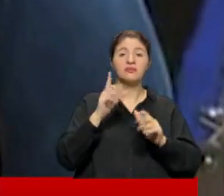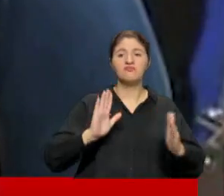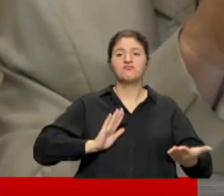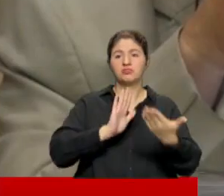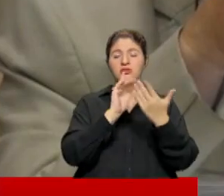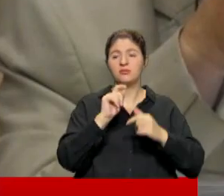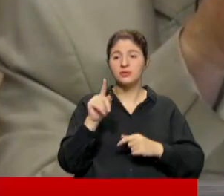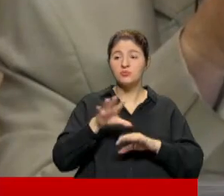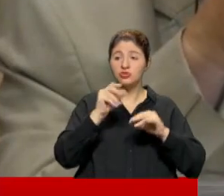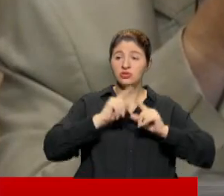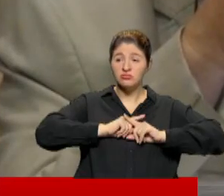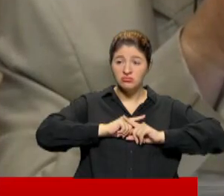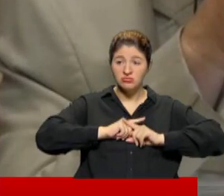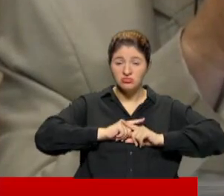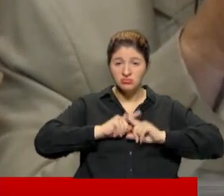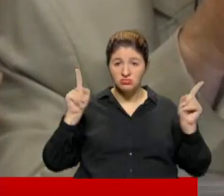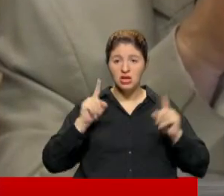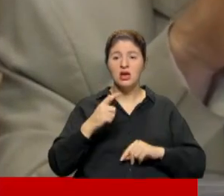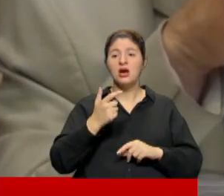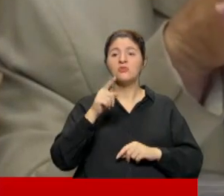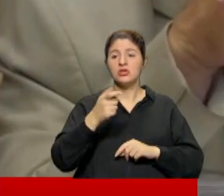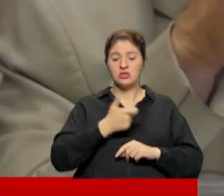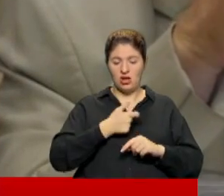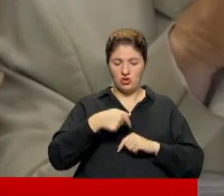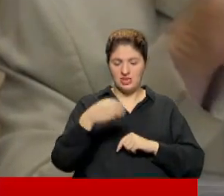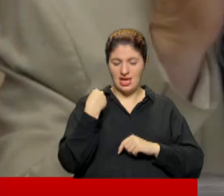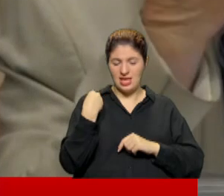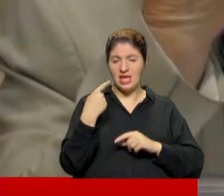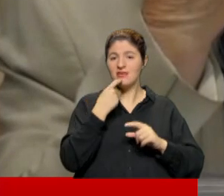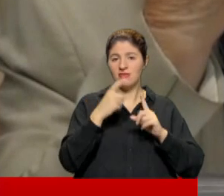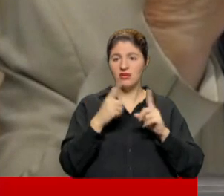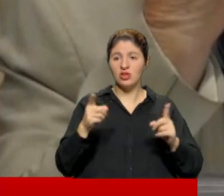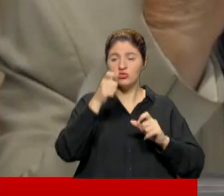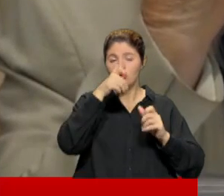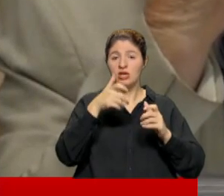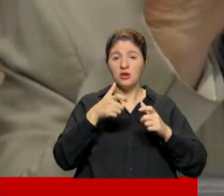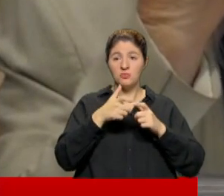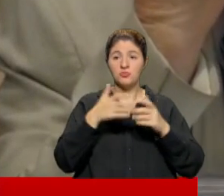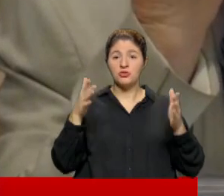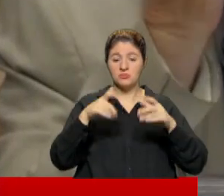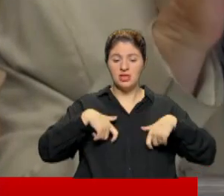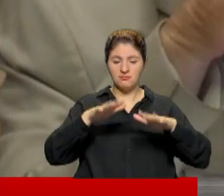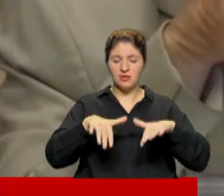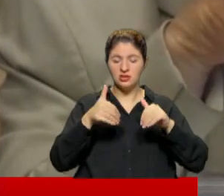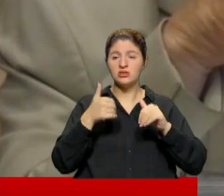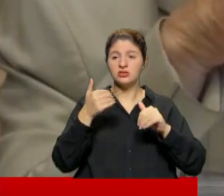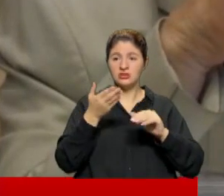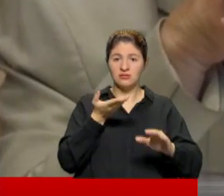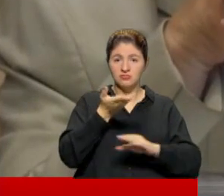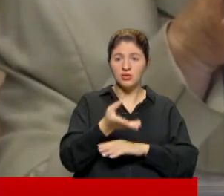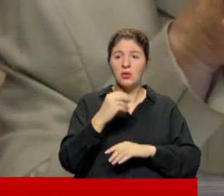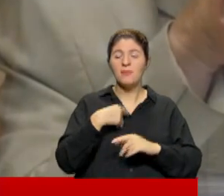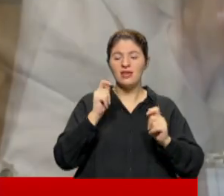Karşı Çıktı tüm itirazlara rağmen yasama yılında Türkiye Büyük Millet Meclisi gündemine yeniden getirilmesi Ben yaptım oldu